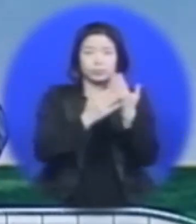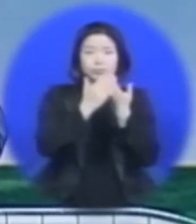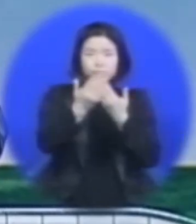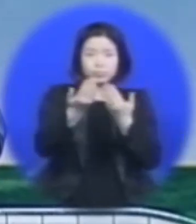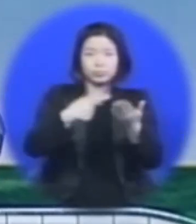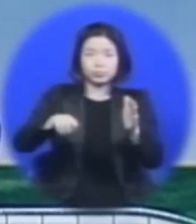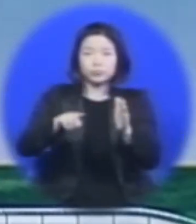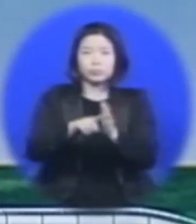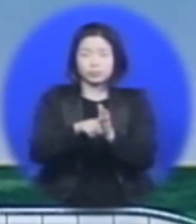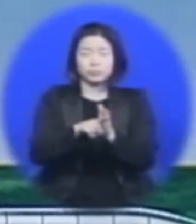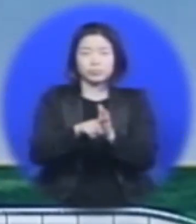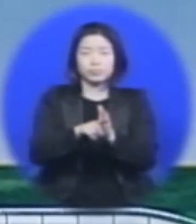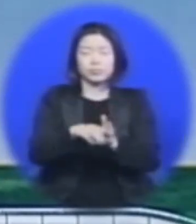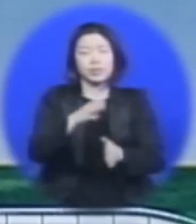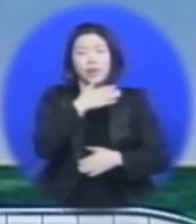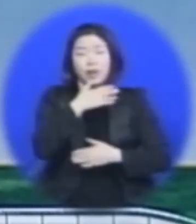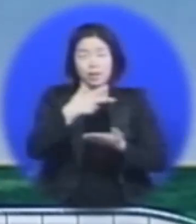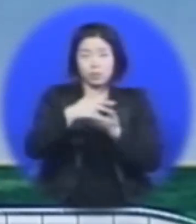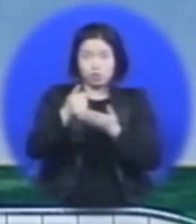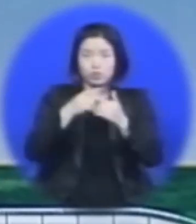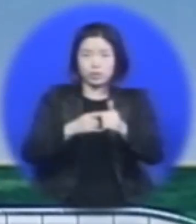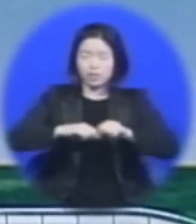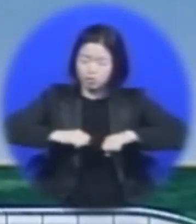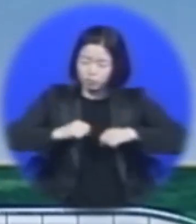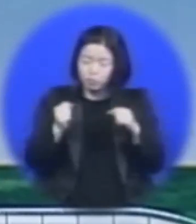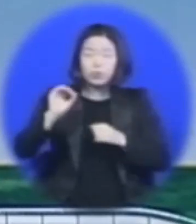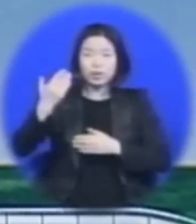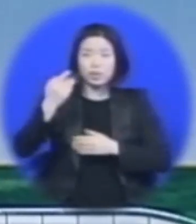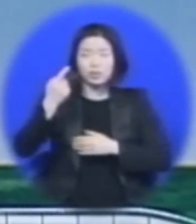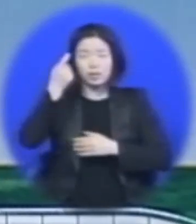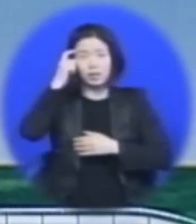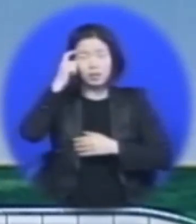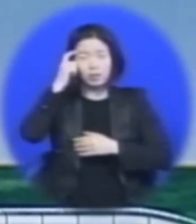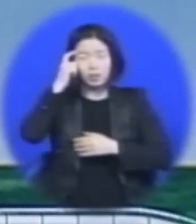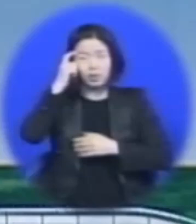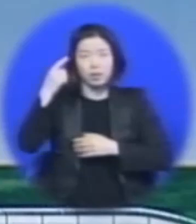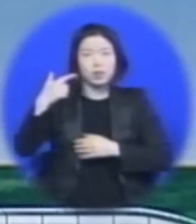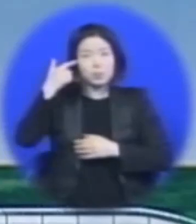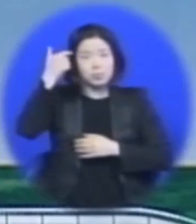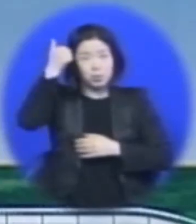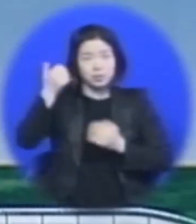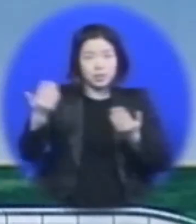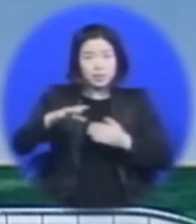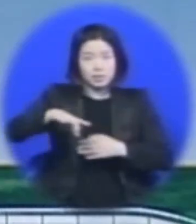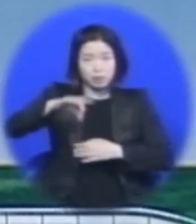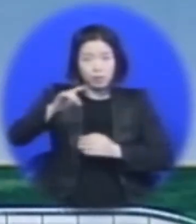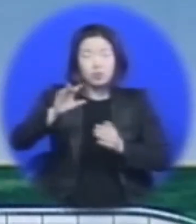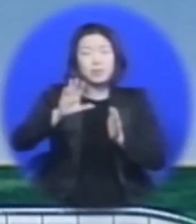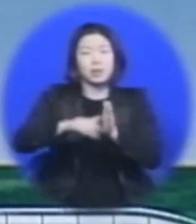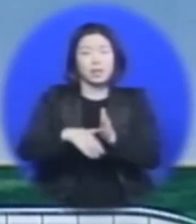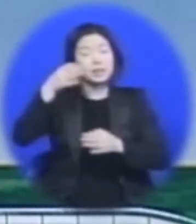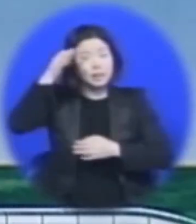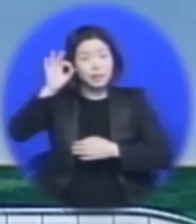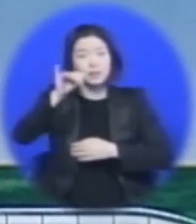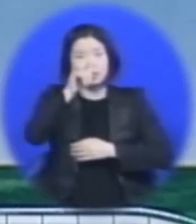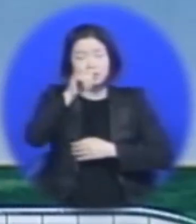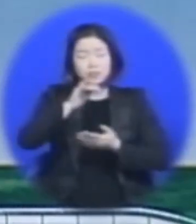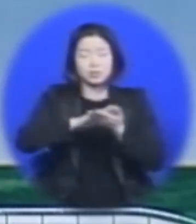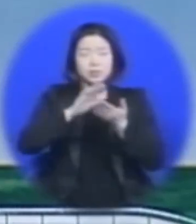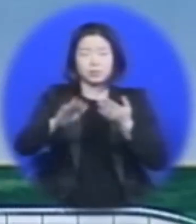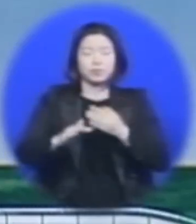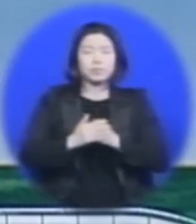부흥되는 아 주님께 순종해야 되겠구나 하는 것을 목회할 때 깨달았어 목회를 처음 시작할